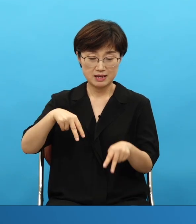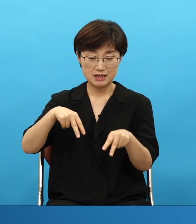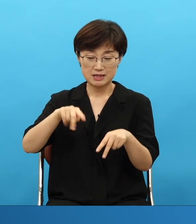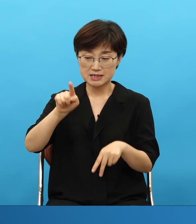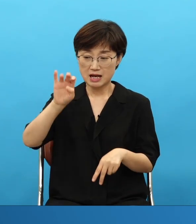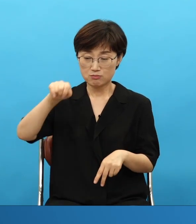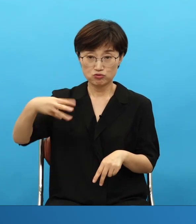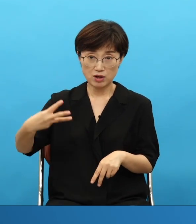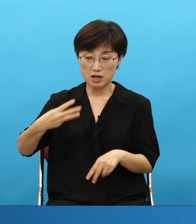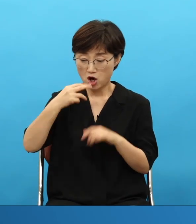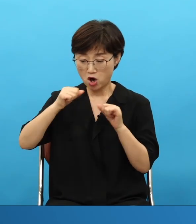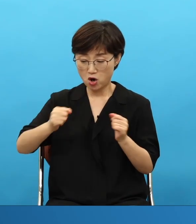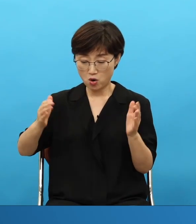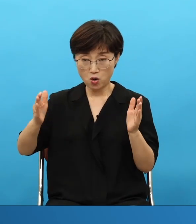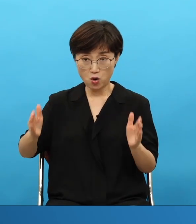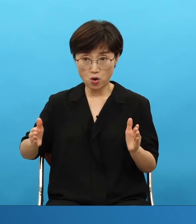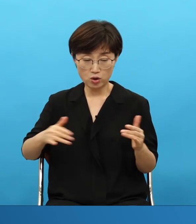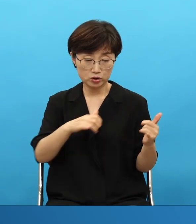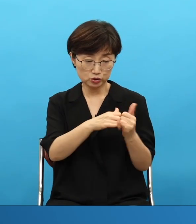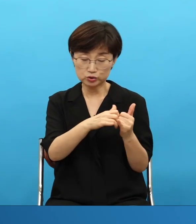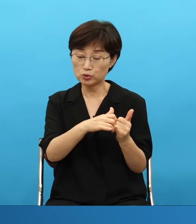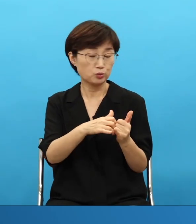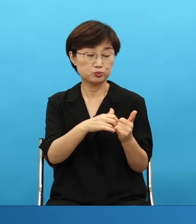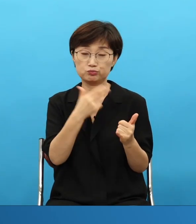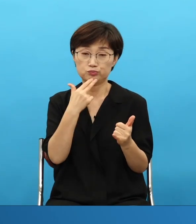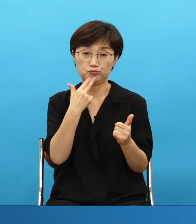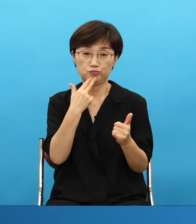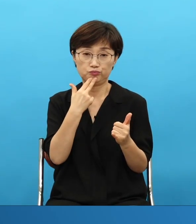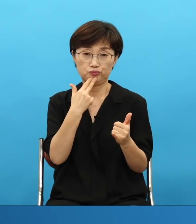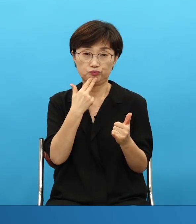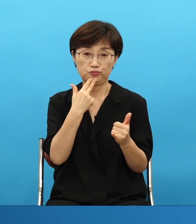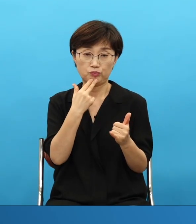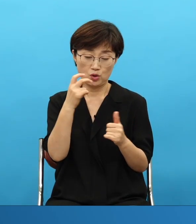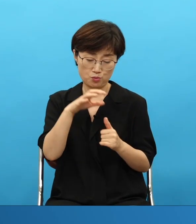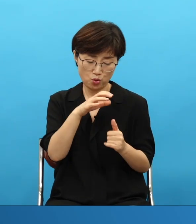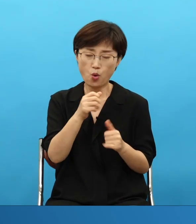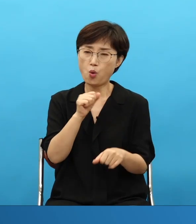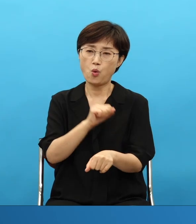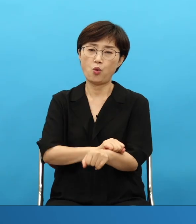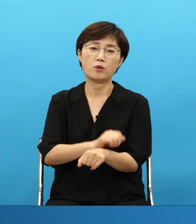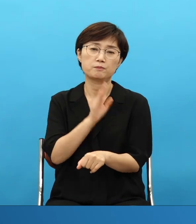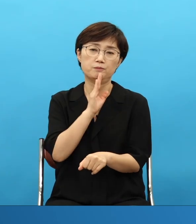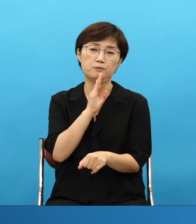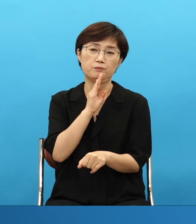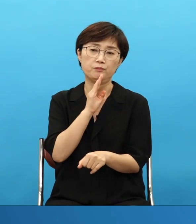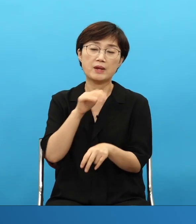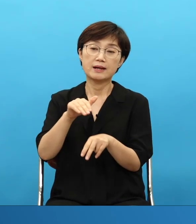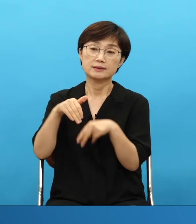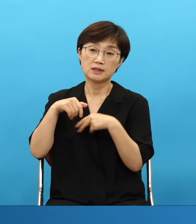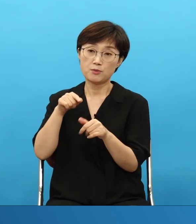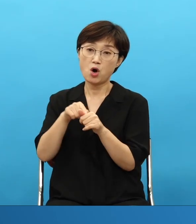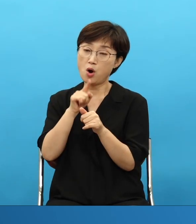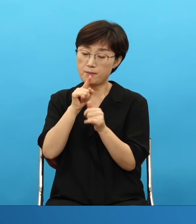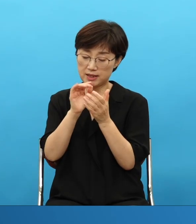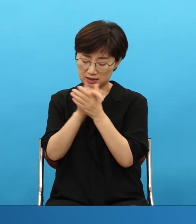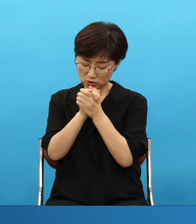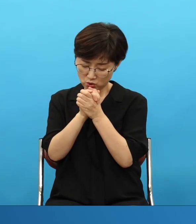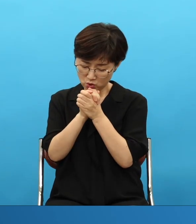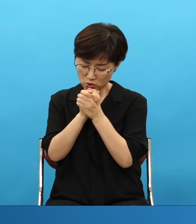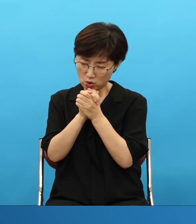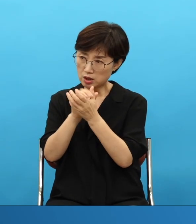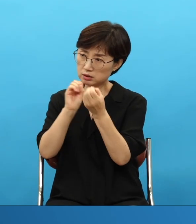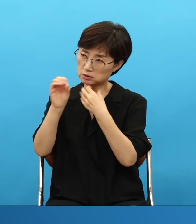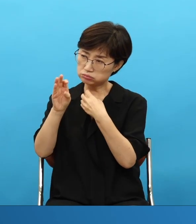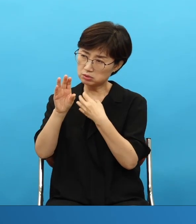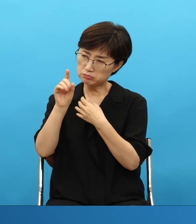없었더라. And the figure that arose was Samuel, who raised David, and while he was alive, the war ceased. on the land. 사무엘의 말이 하나도 땅에 떨어지지 않은. Not a